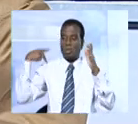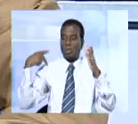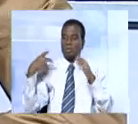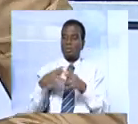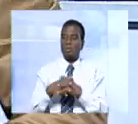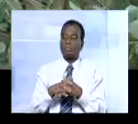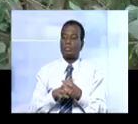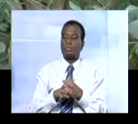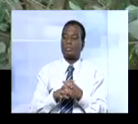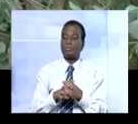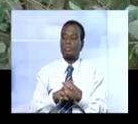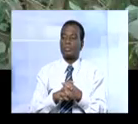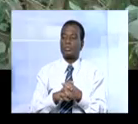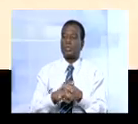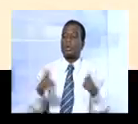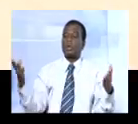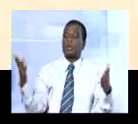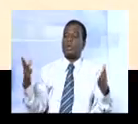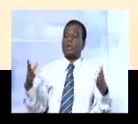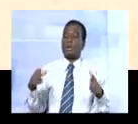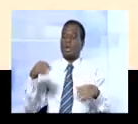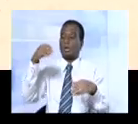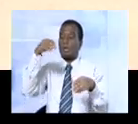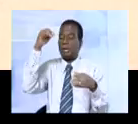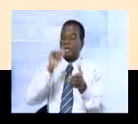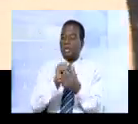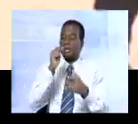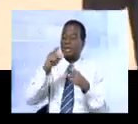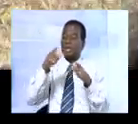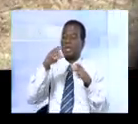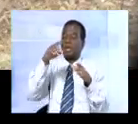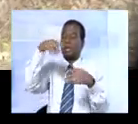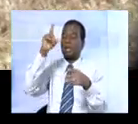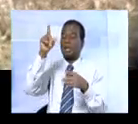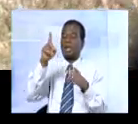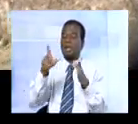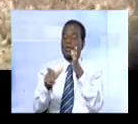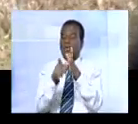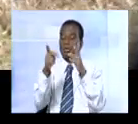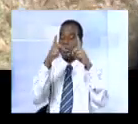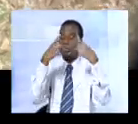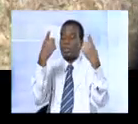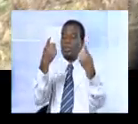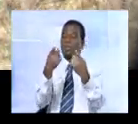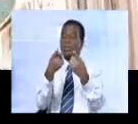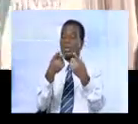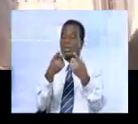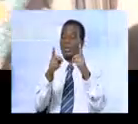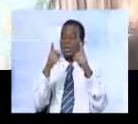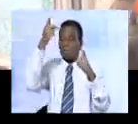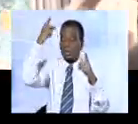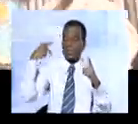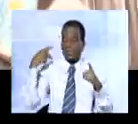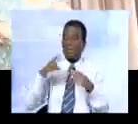Mamadou. Composée de 13 villages et de 14 campements, la sous-préfecture de Gagoré est située dans le département de Lakota. Pour permettre